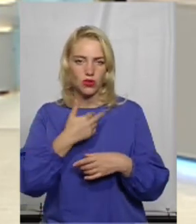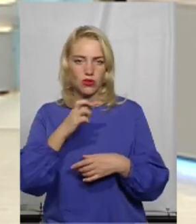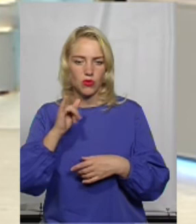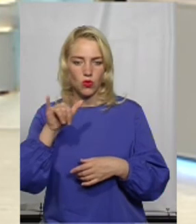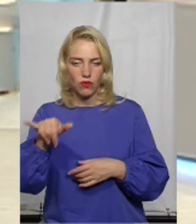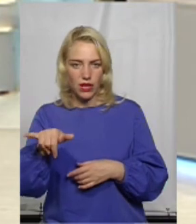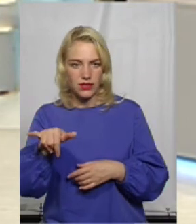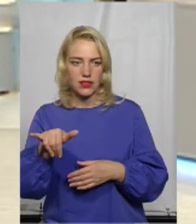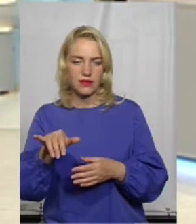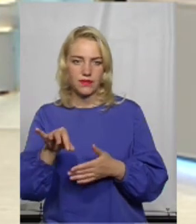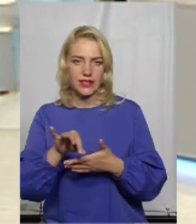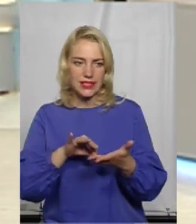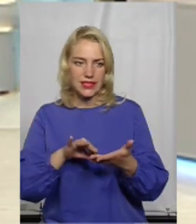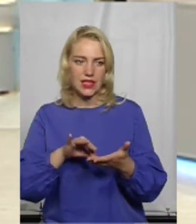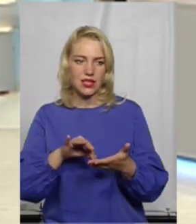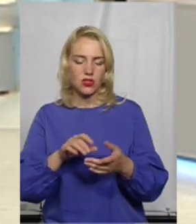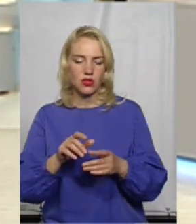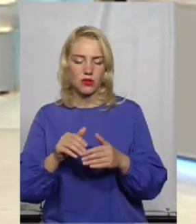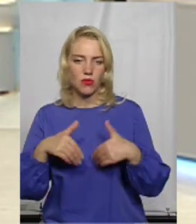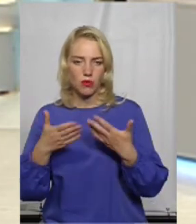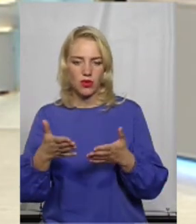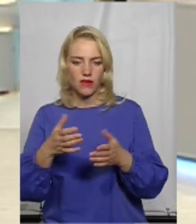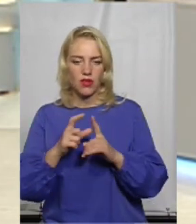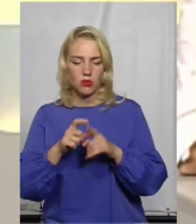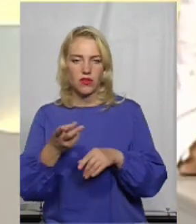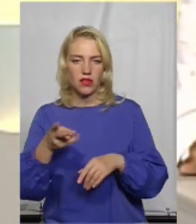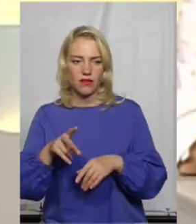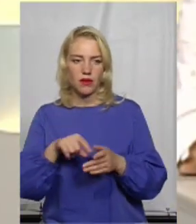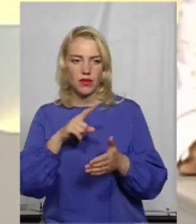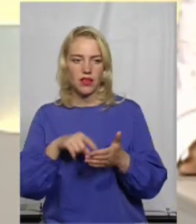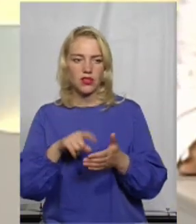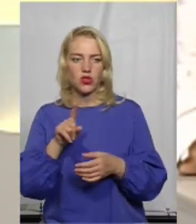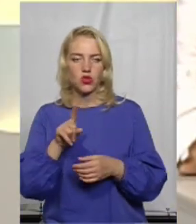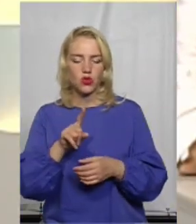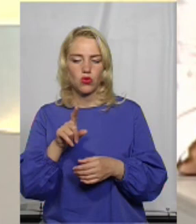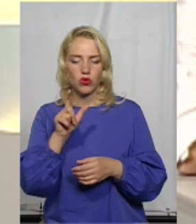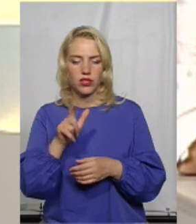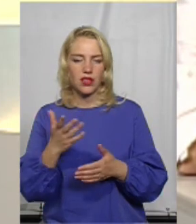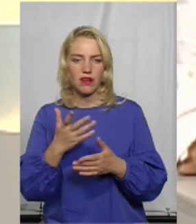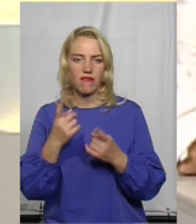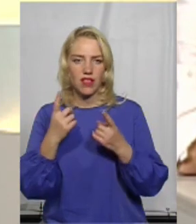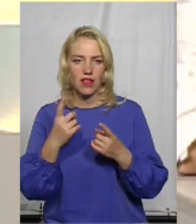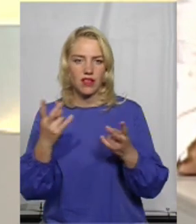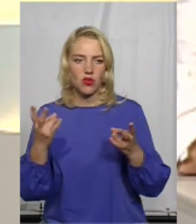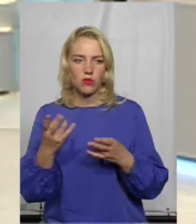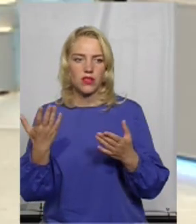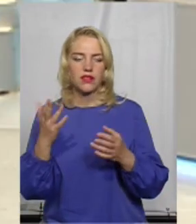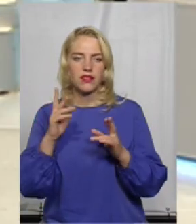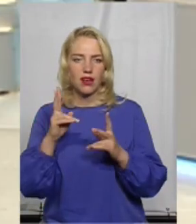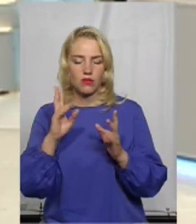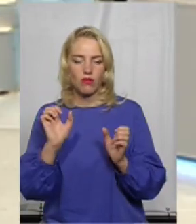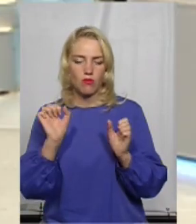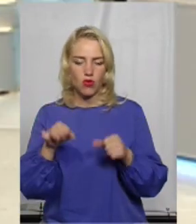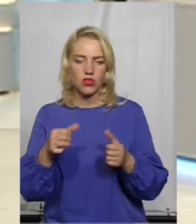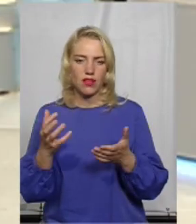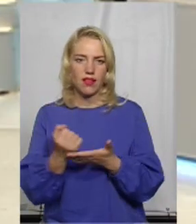вас зразу запропонувати відповісти на 2 питання. Якщо у людини виникла необхідність, як вона може звернутися, знайти вас, щоб